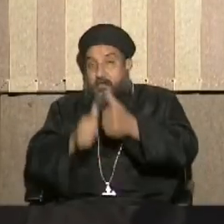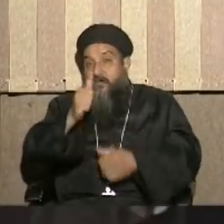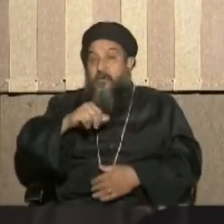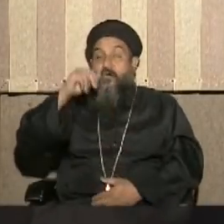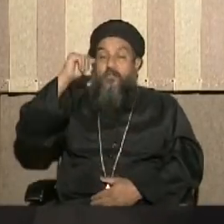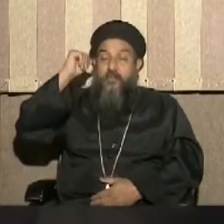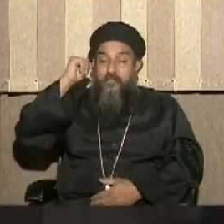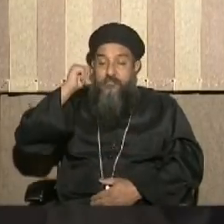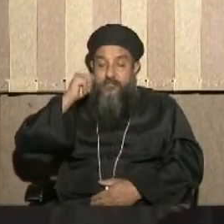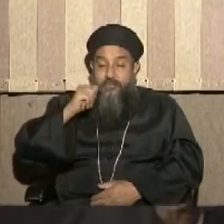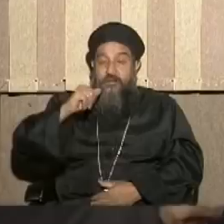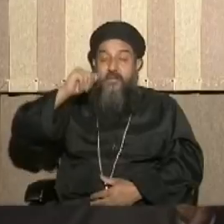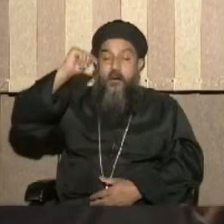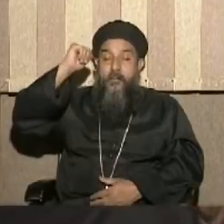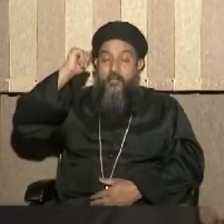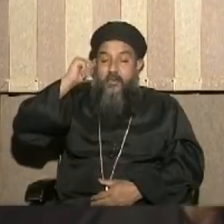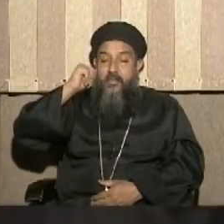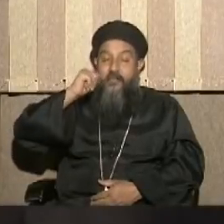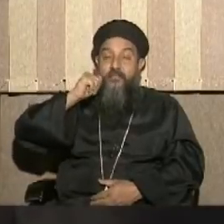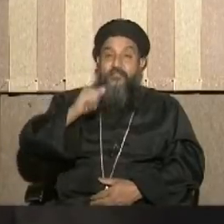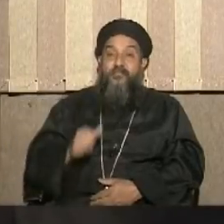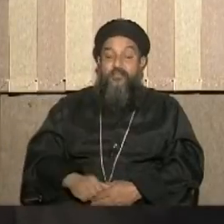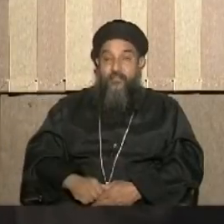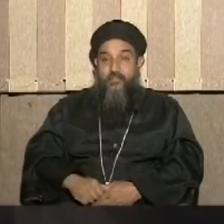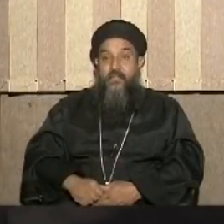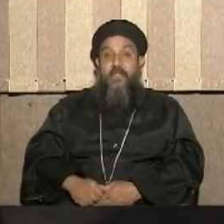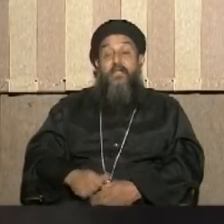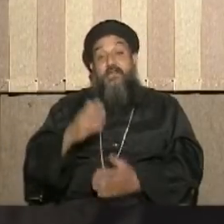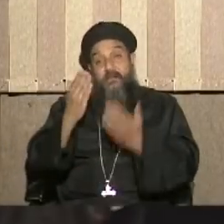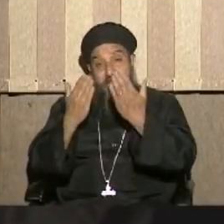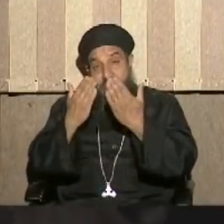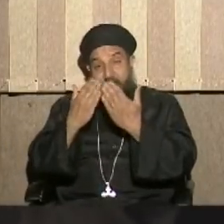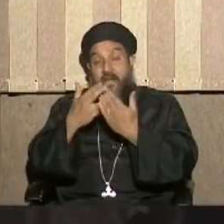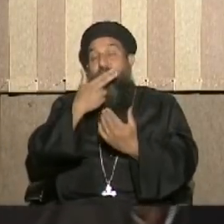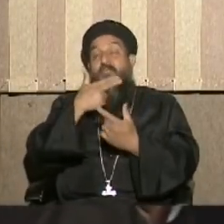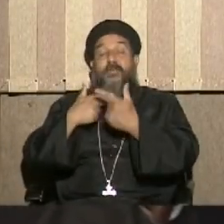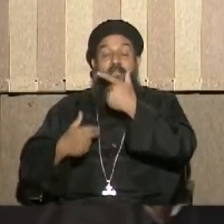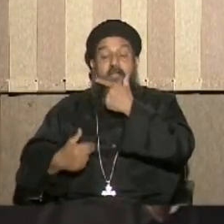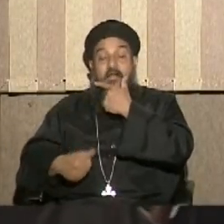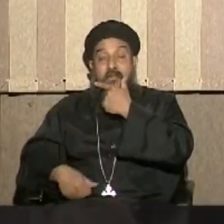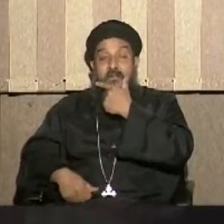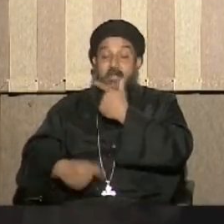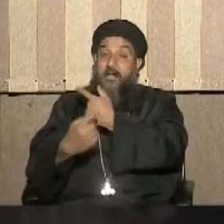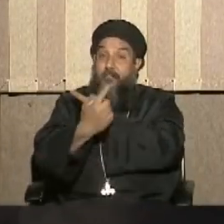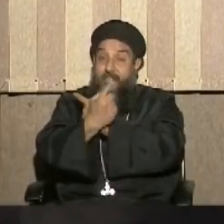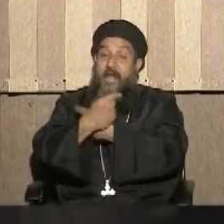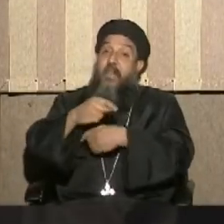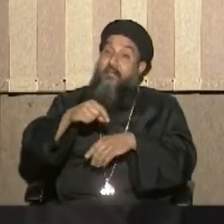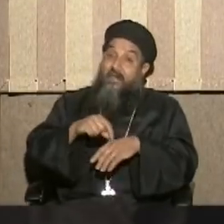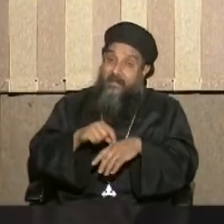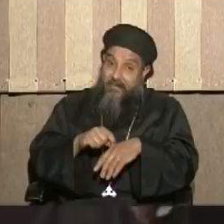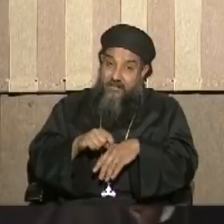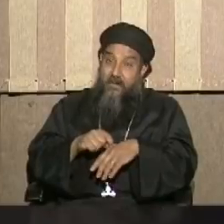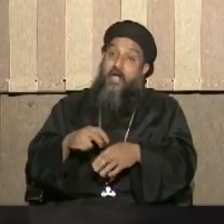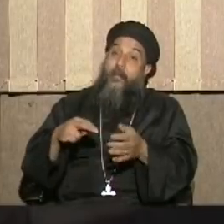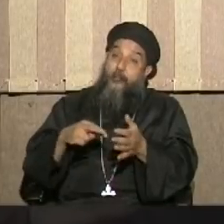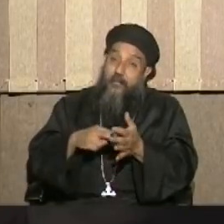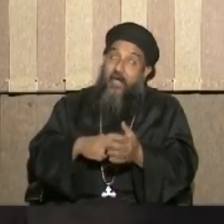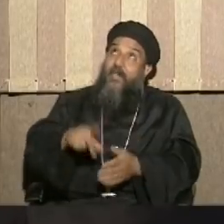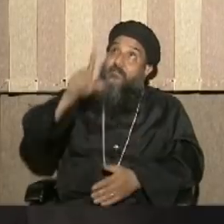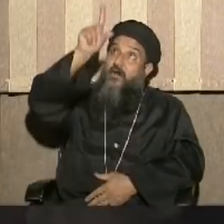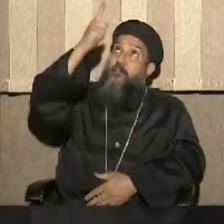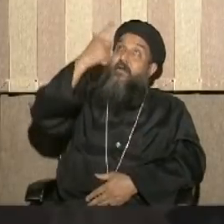الشدة تلد الصلاة في طهارة، والصلاة في طهارة بتعلم الإنسان